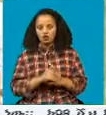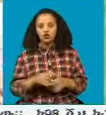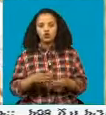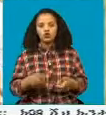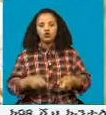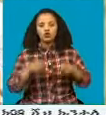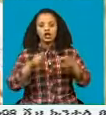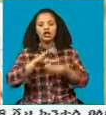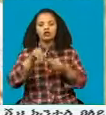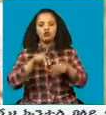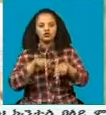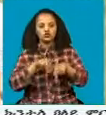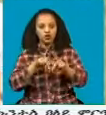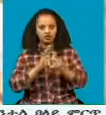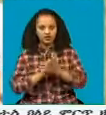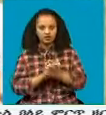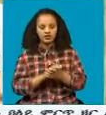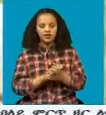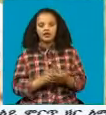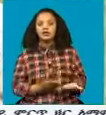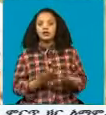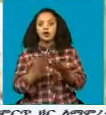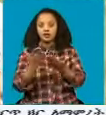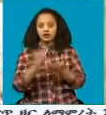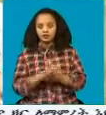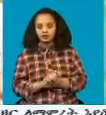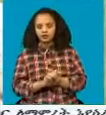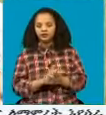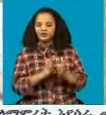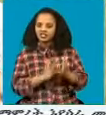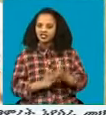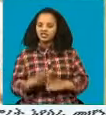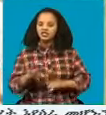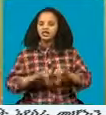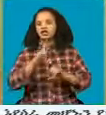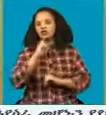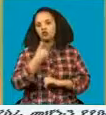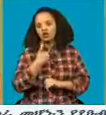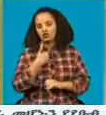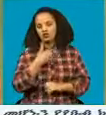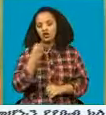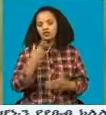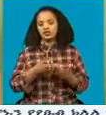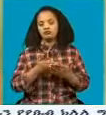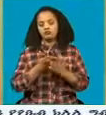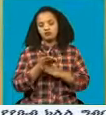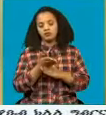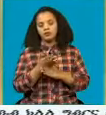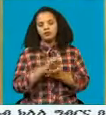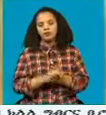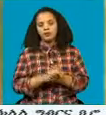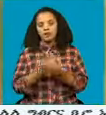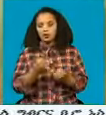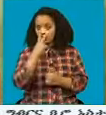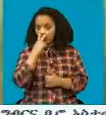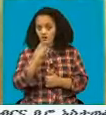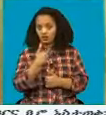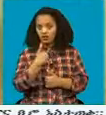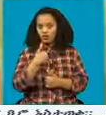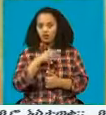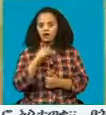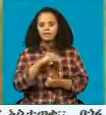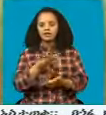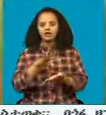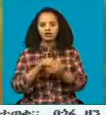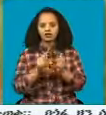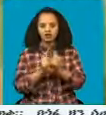አርሶ አደር ለማቅረብ ዝግጅት እያደረገ ነው ያለው እና ከዚህ አንጻር አሁን በዚህ አሁን እያየን ያለ ነው በክላስተር